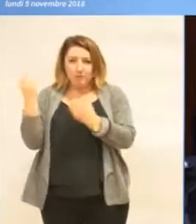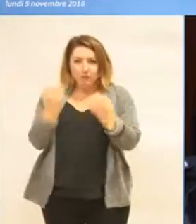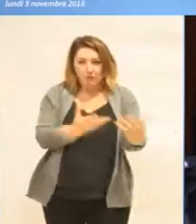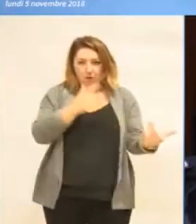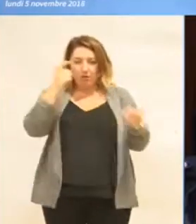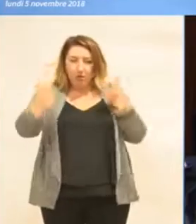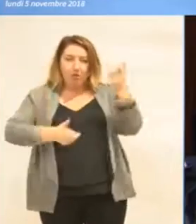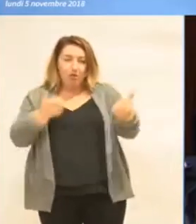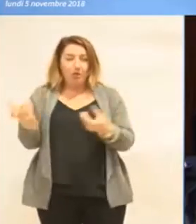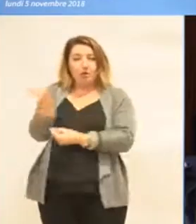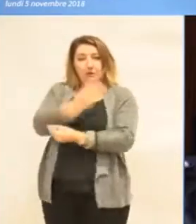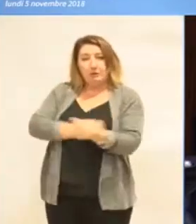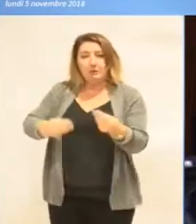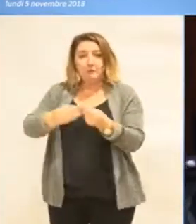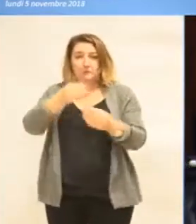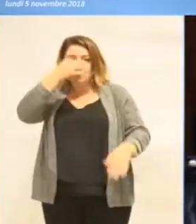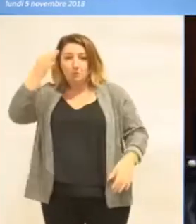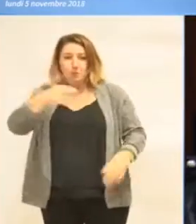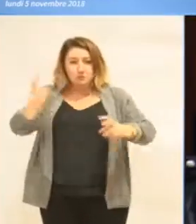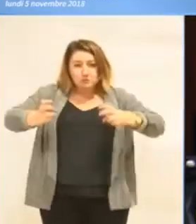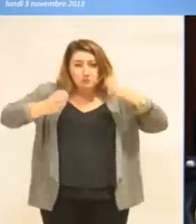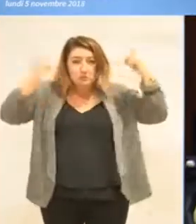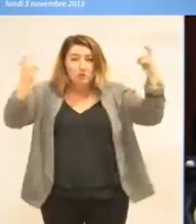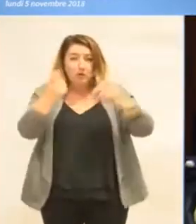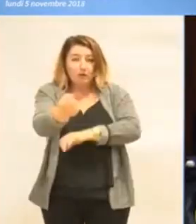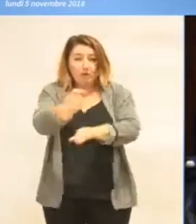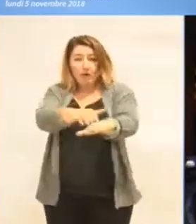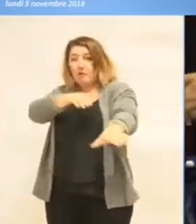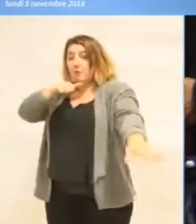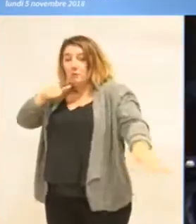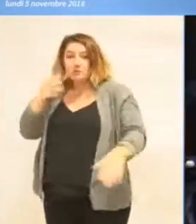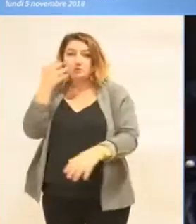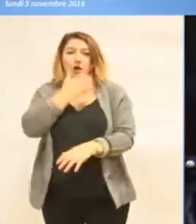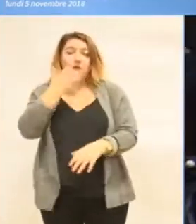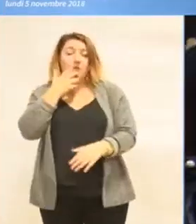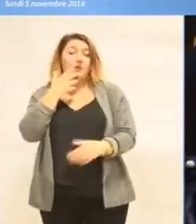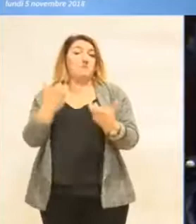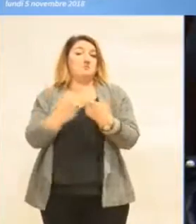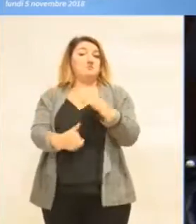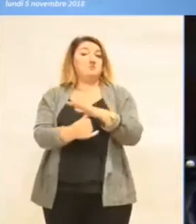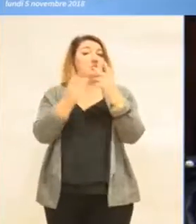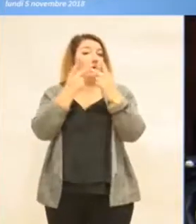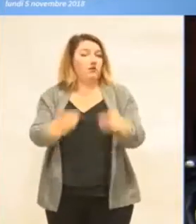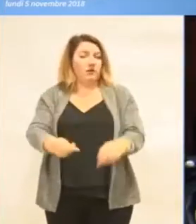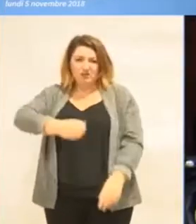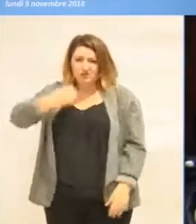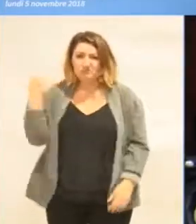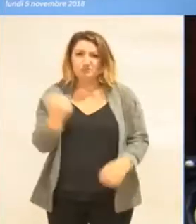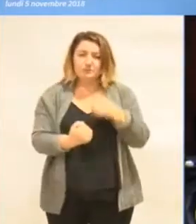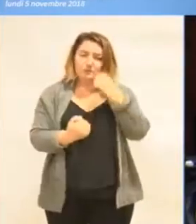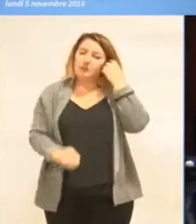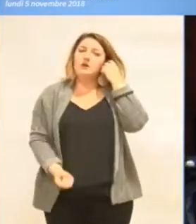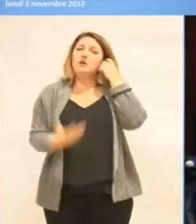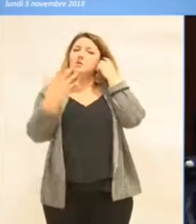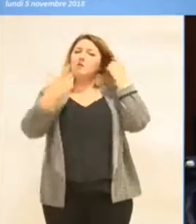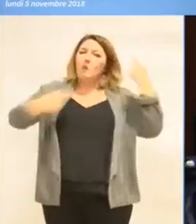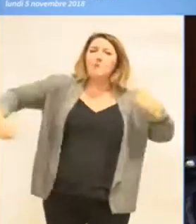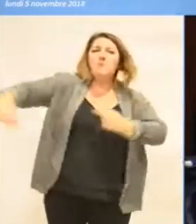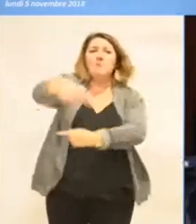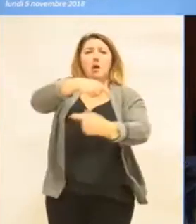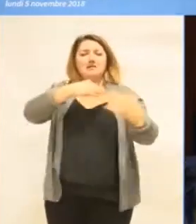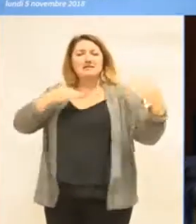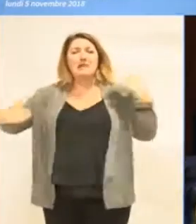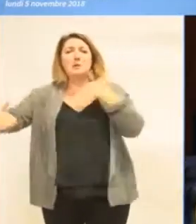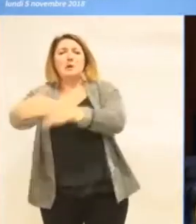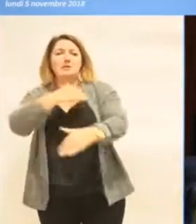de la pollution générée par les embouteillages, notamment au centre-ville et depuis le nouveau plan de circulation vers les